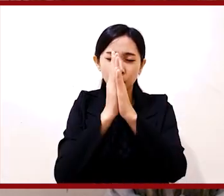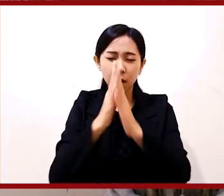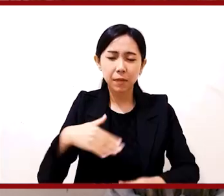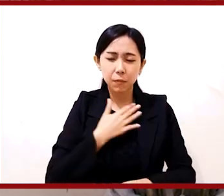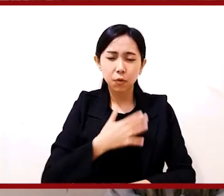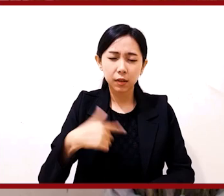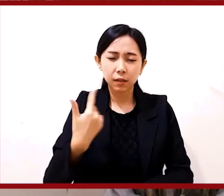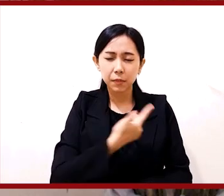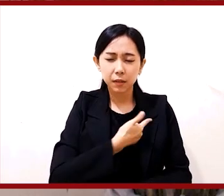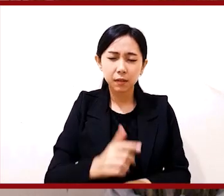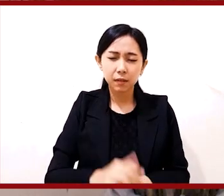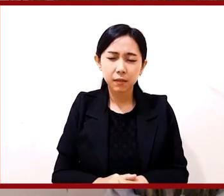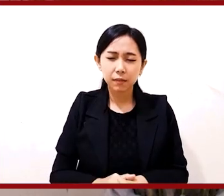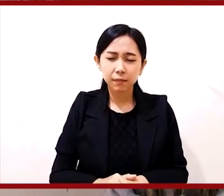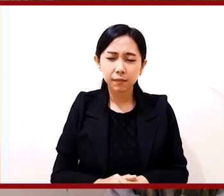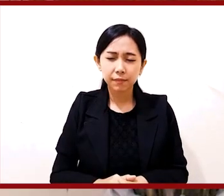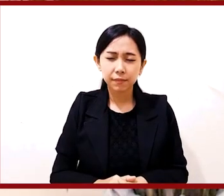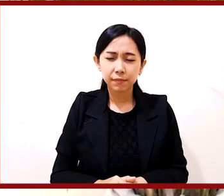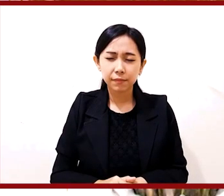Inilah doa dan permohonan kami.